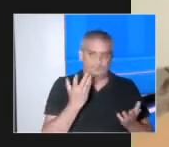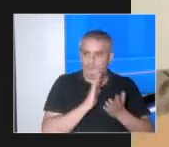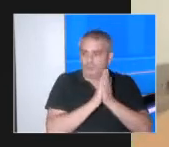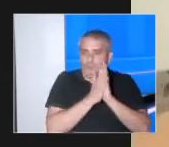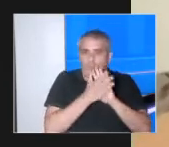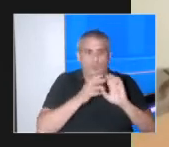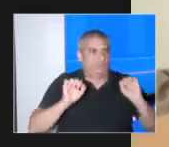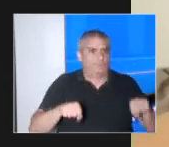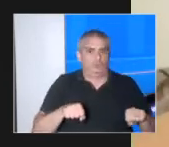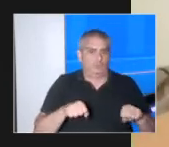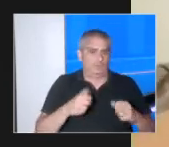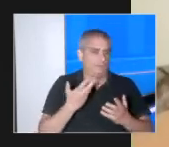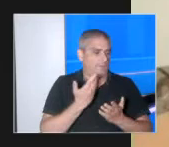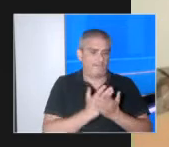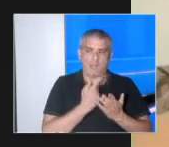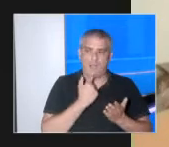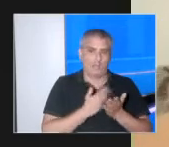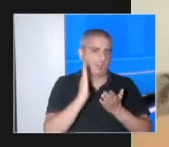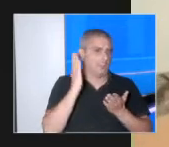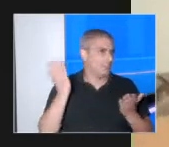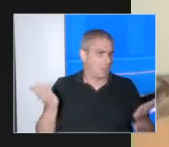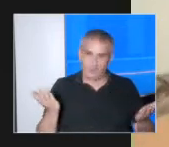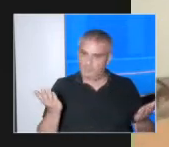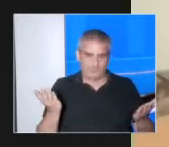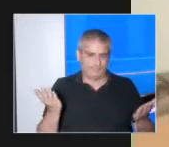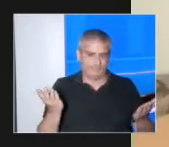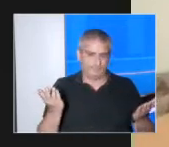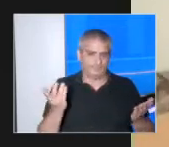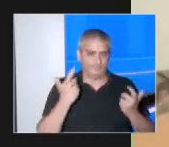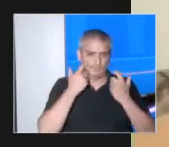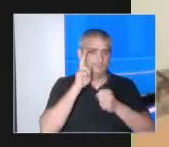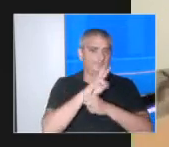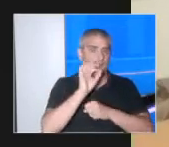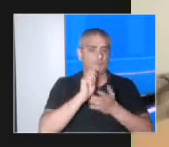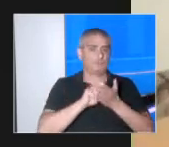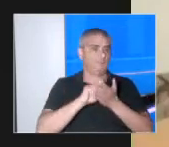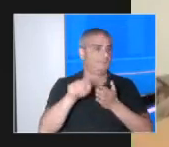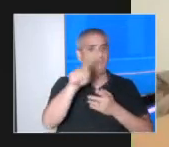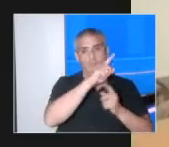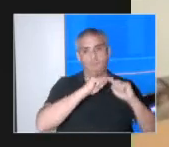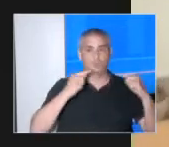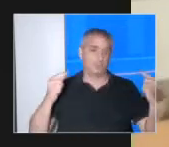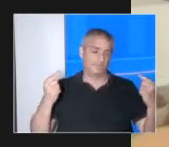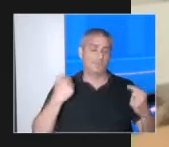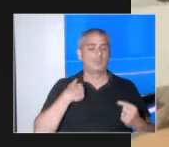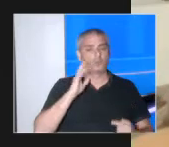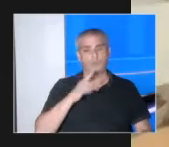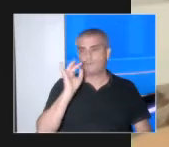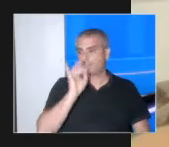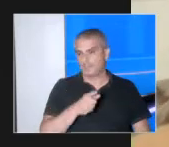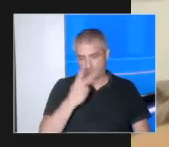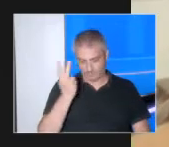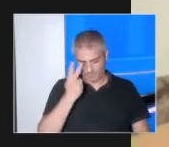שינוי משטרי ומרוקן מתוכן את ה... את הרגולציה של המשרדים השונים. אנחנו גם